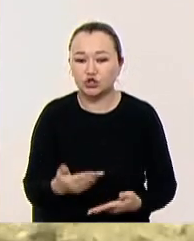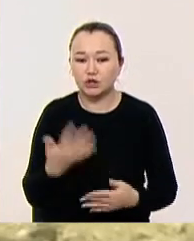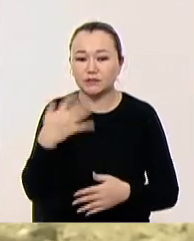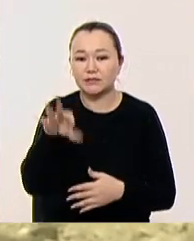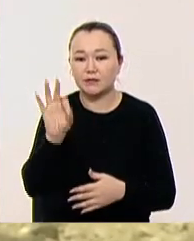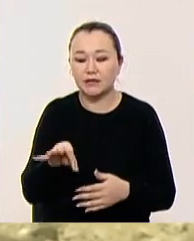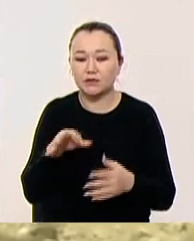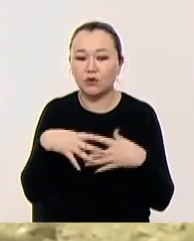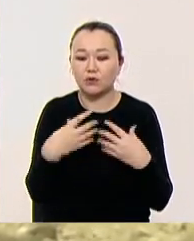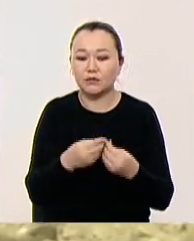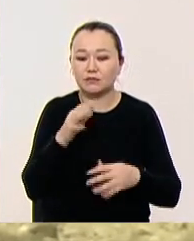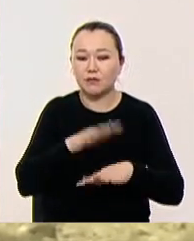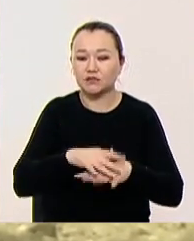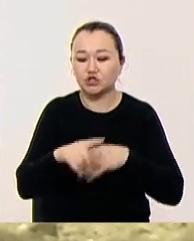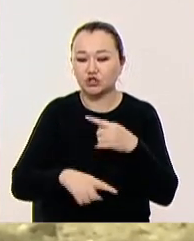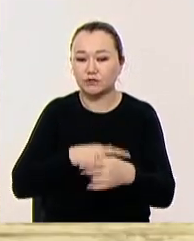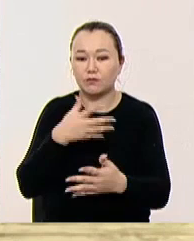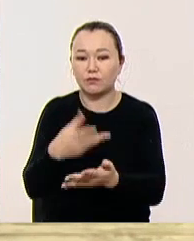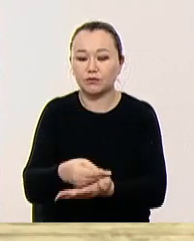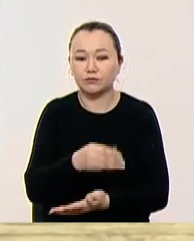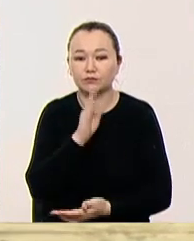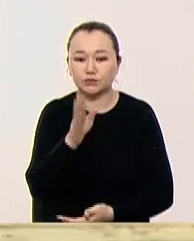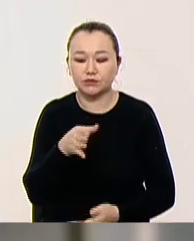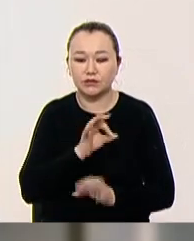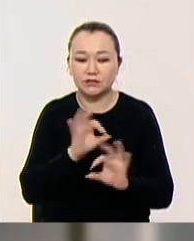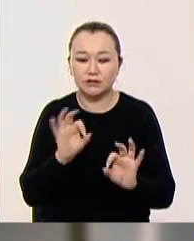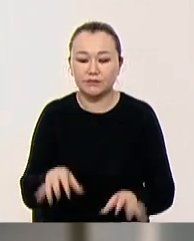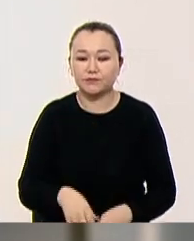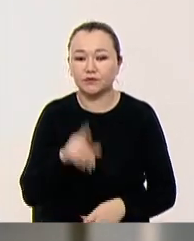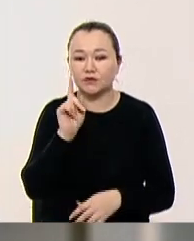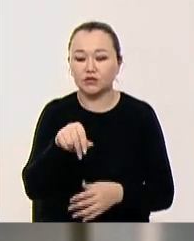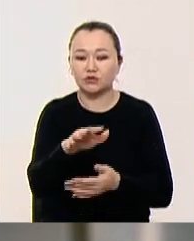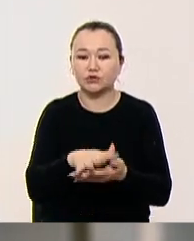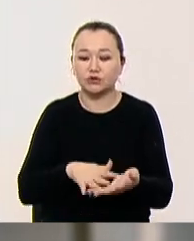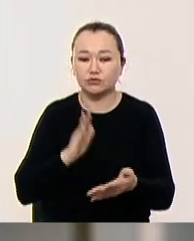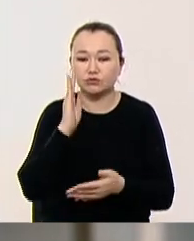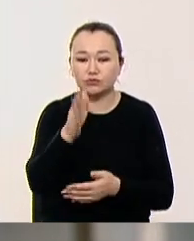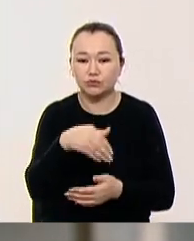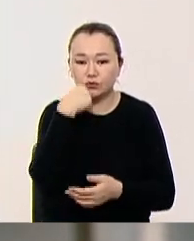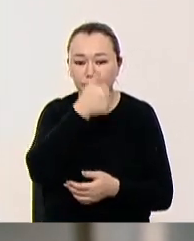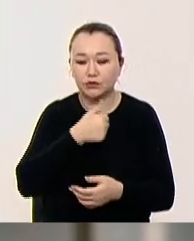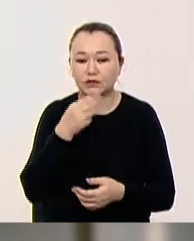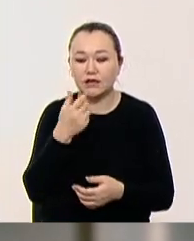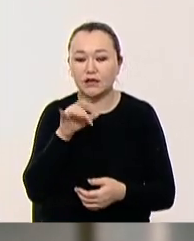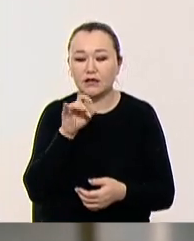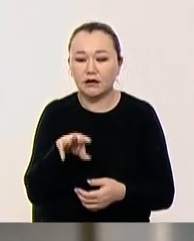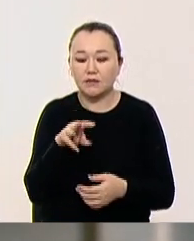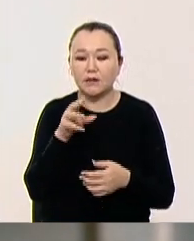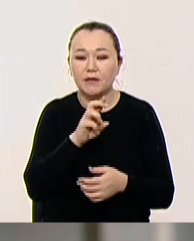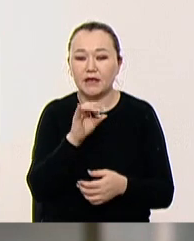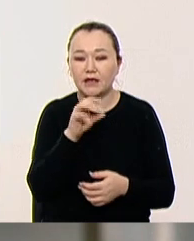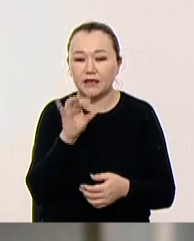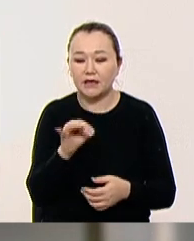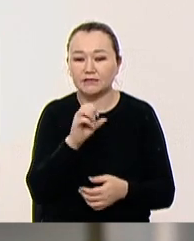50% отбасы банк арқылы үкімет субсидиялайды, дейді мамандар. Алдағы жылы осы Талғайрам ықшамауданынан, Береке